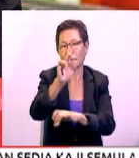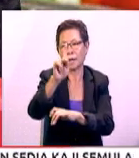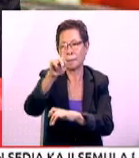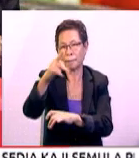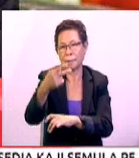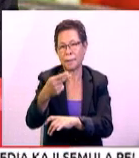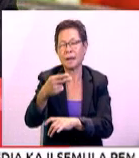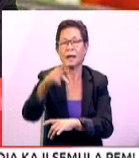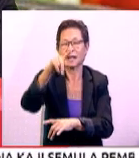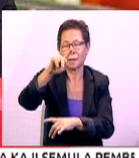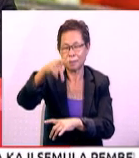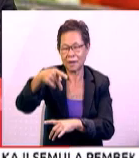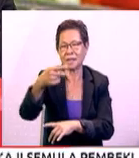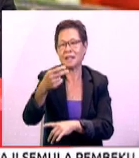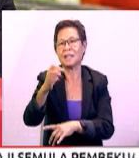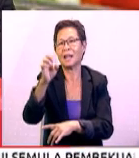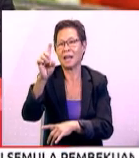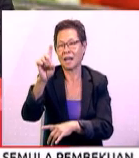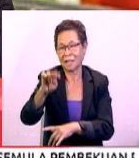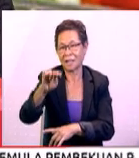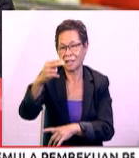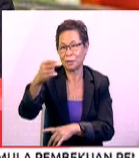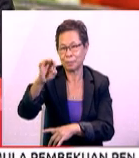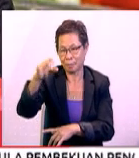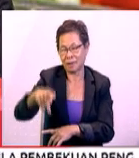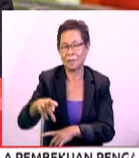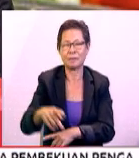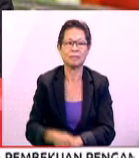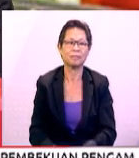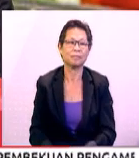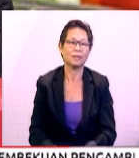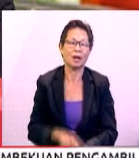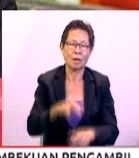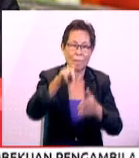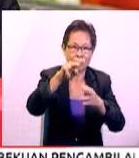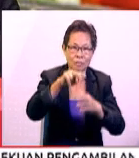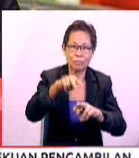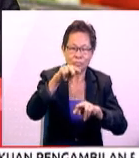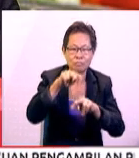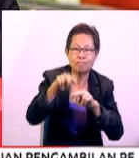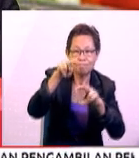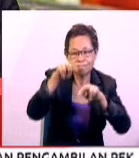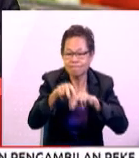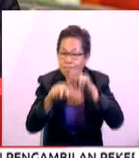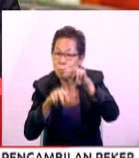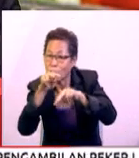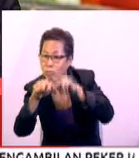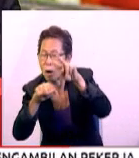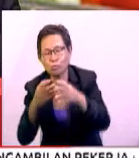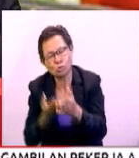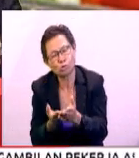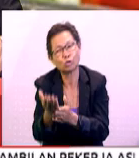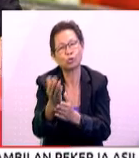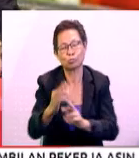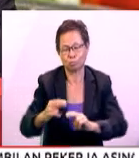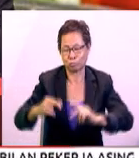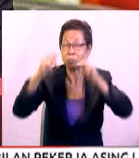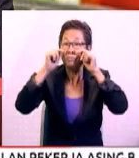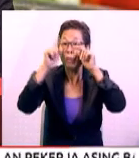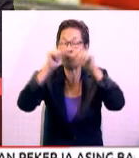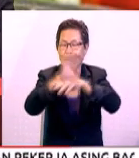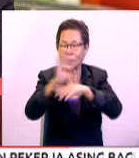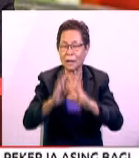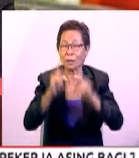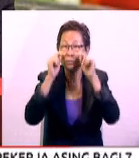Negeri dan Hal Ehwal Pengguna KPDN-HEP. Pemantauan berterusan KPDN-HEP berjaya meningkatkan kesedaran